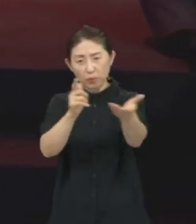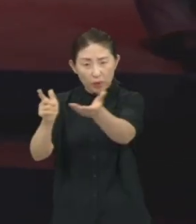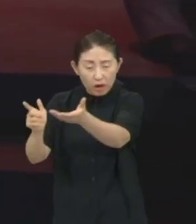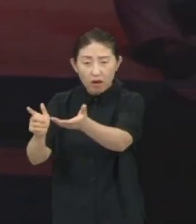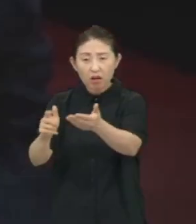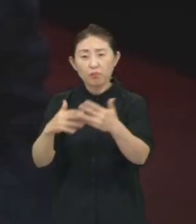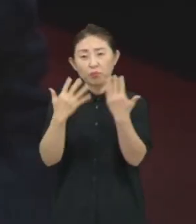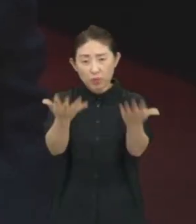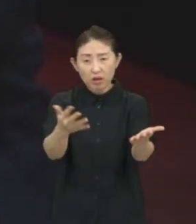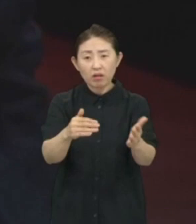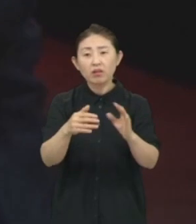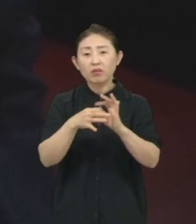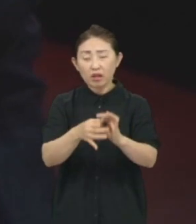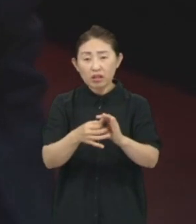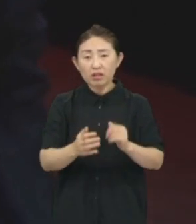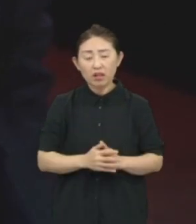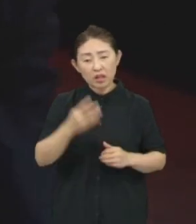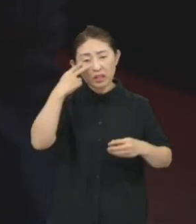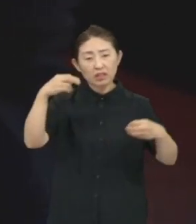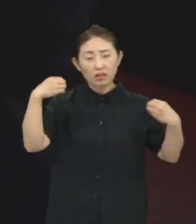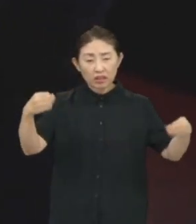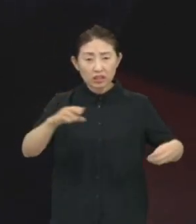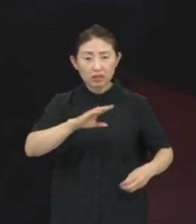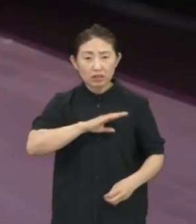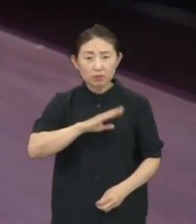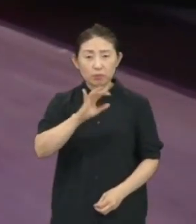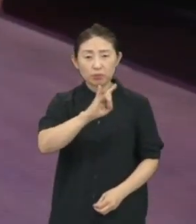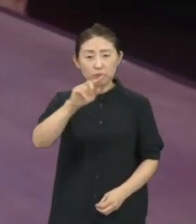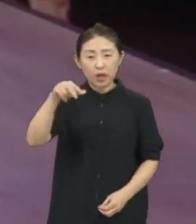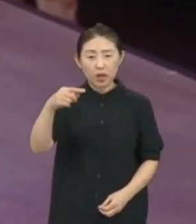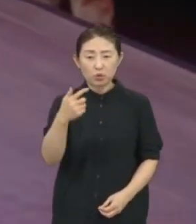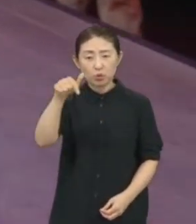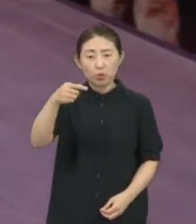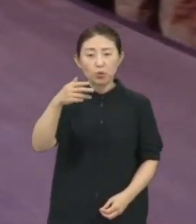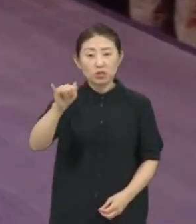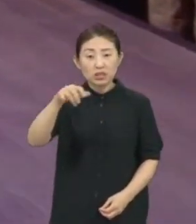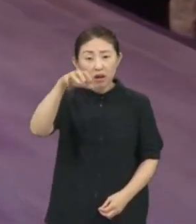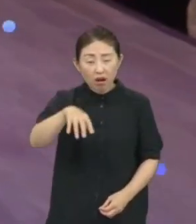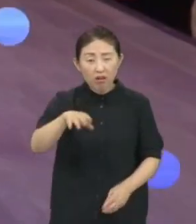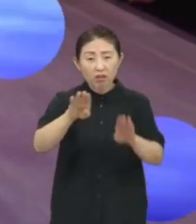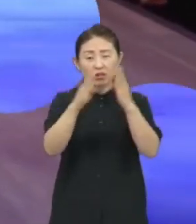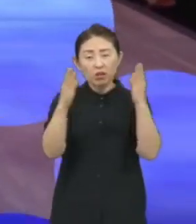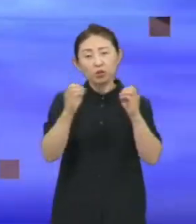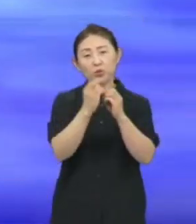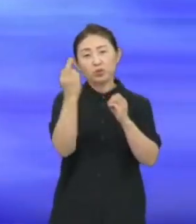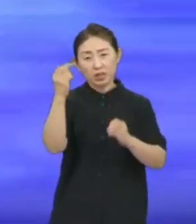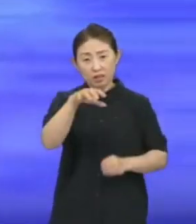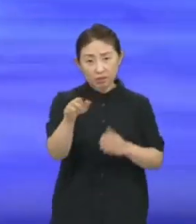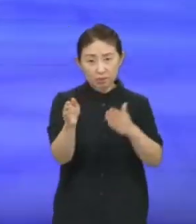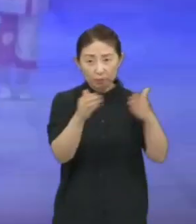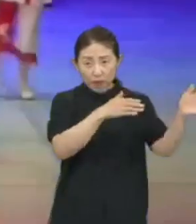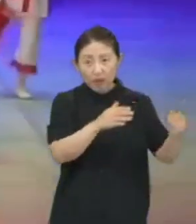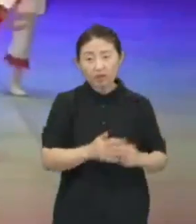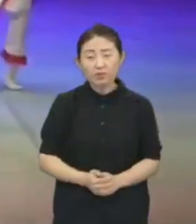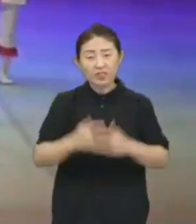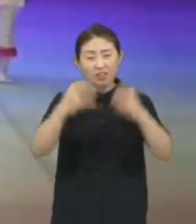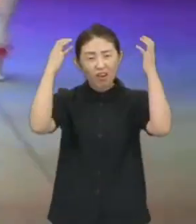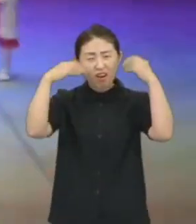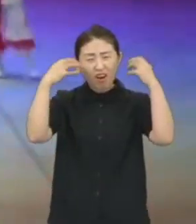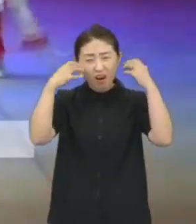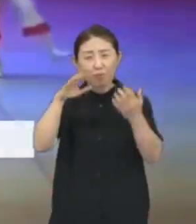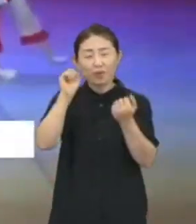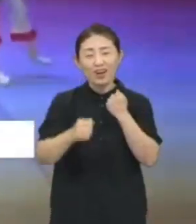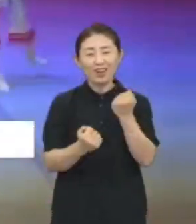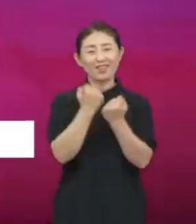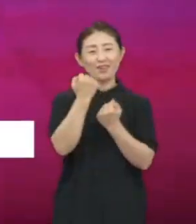다른 이야기로 재창조한 연극 배소고지 이야기는 내일 논산 아트센터에서 뜨거운 여름, 해설과